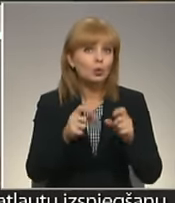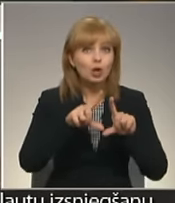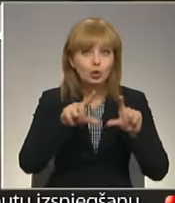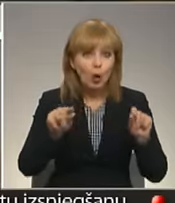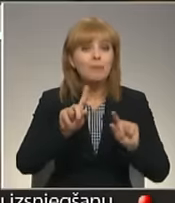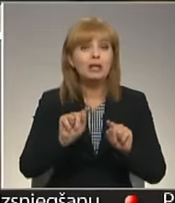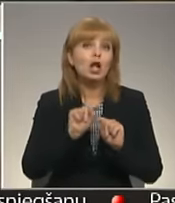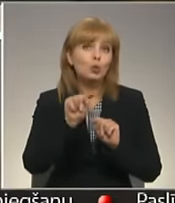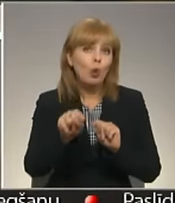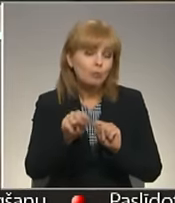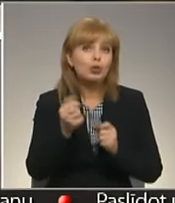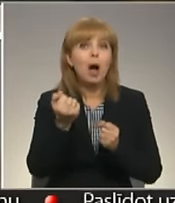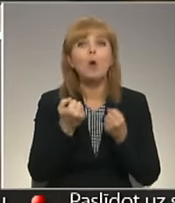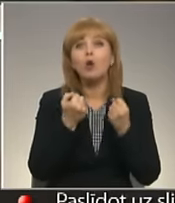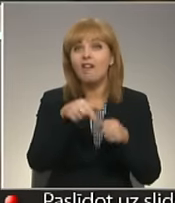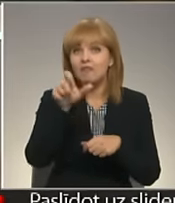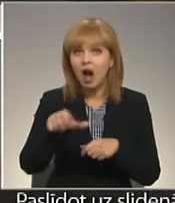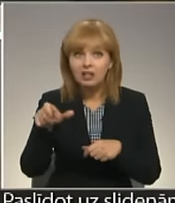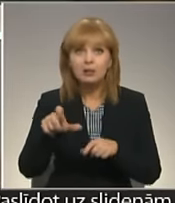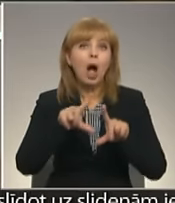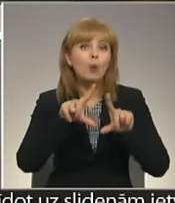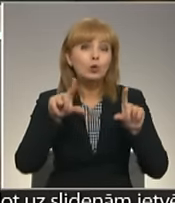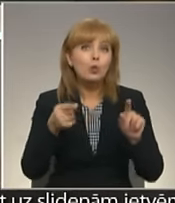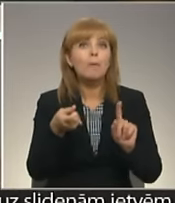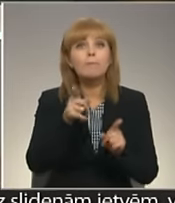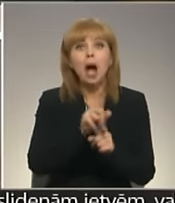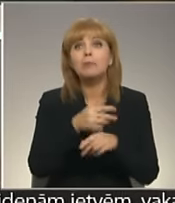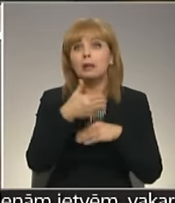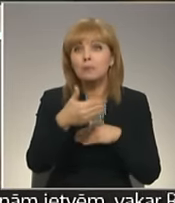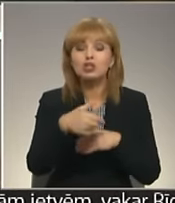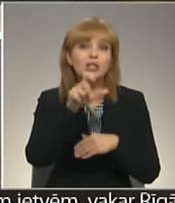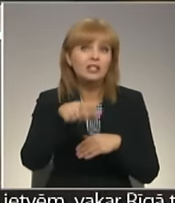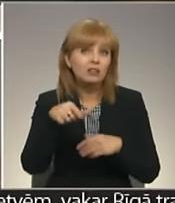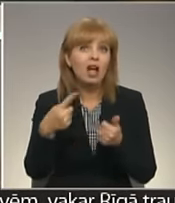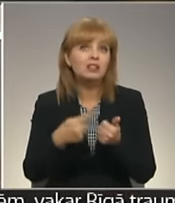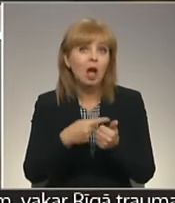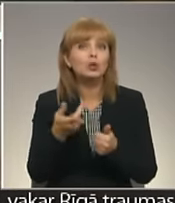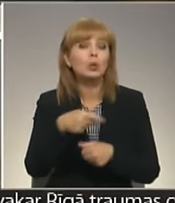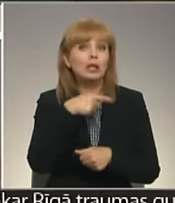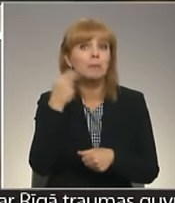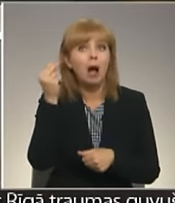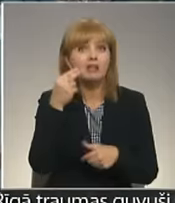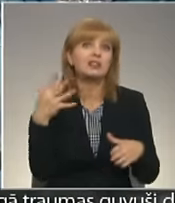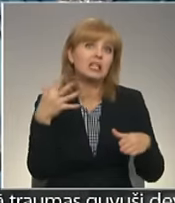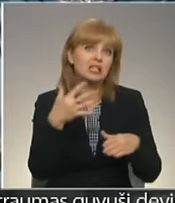pārmaiņu priekšā, bet to cilvēku skaits, kuri gribētu mācīties, sarūk. Situācija Talsas pusē skaidroja Talsas televīzija.